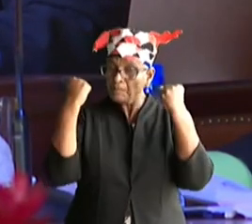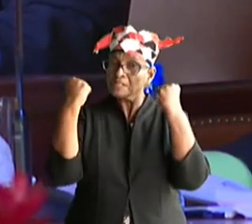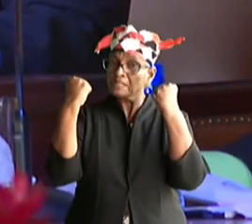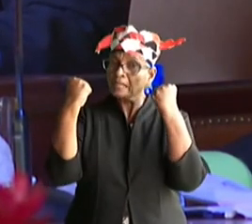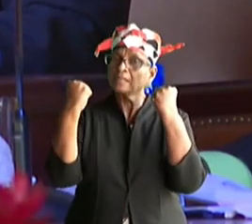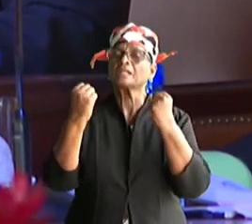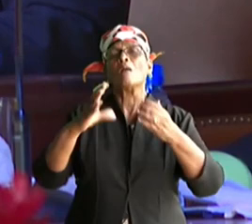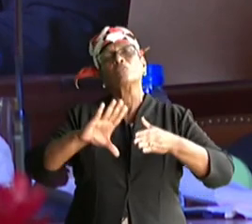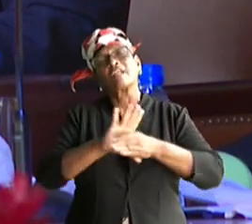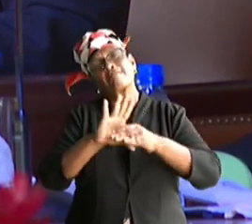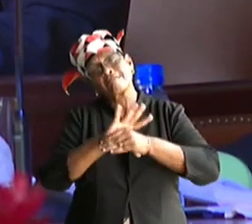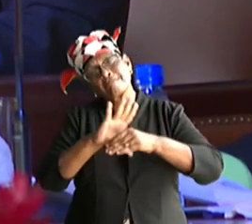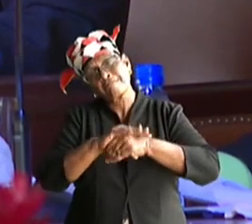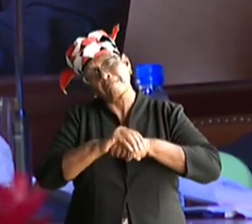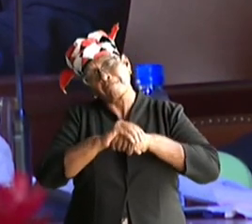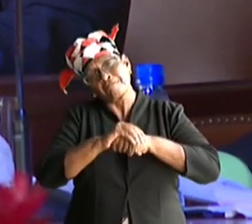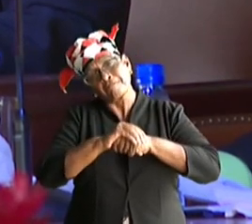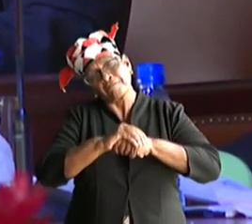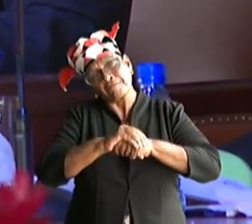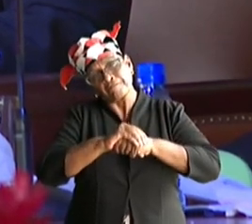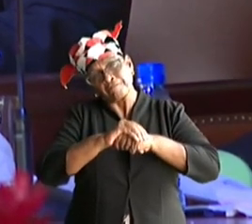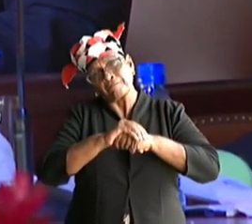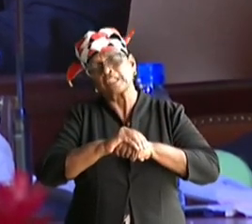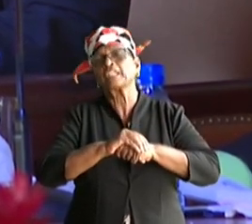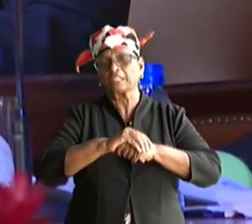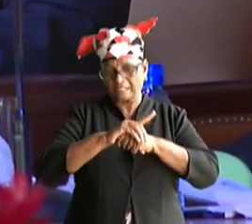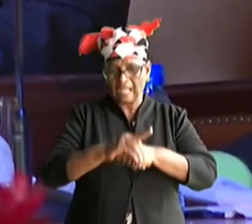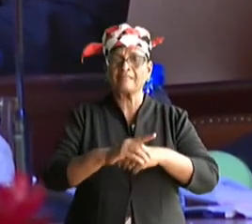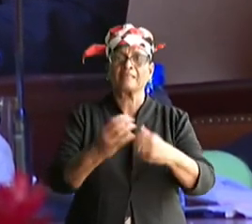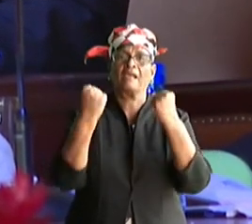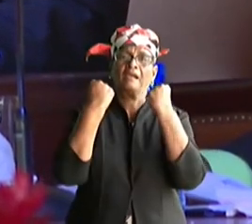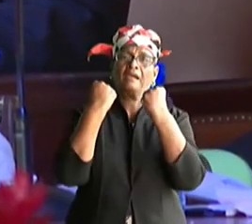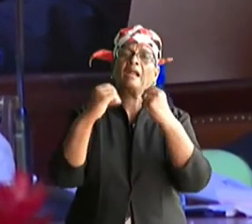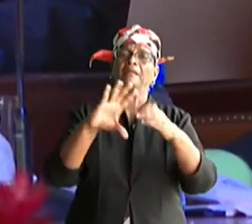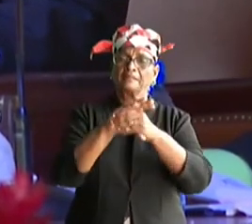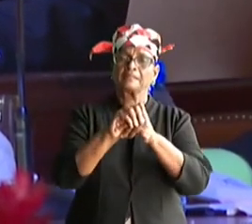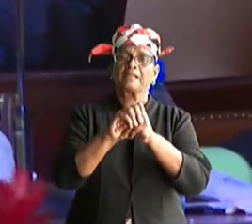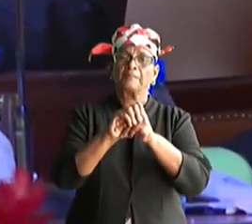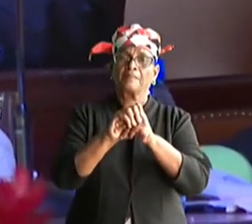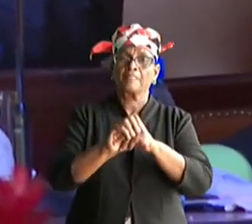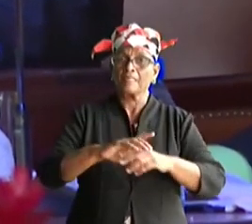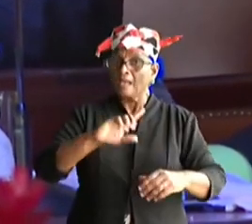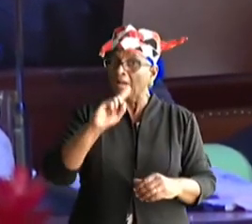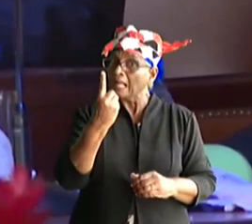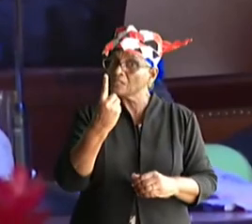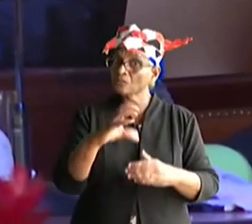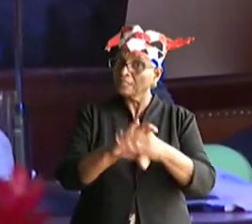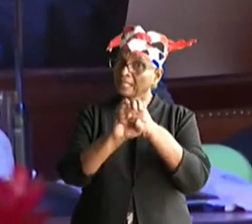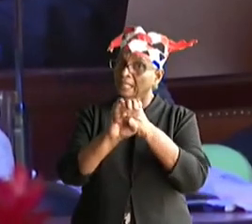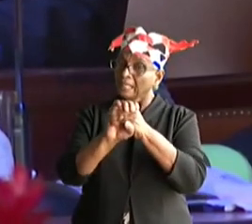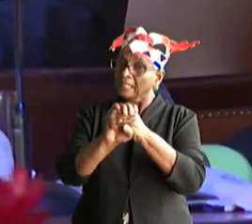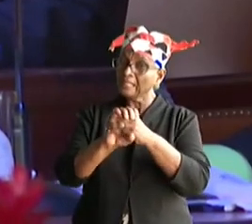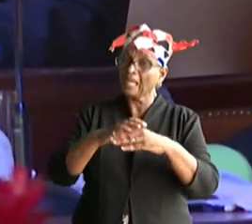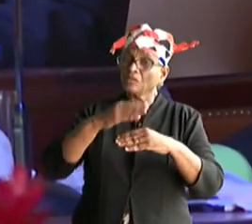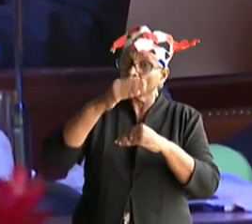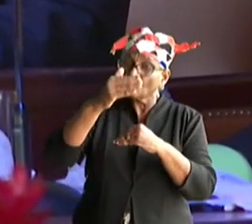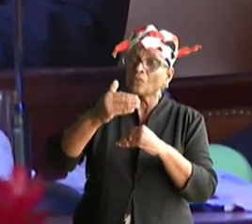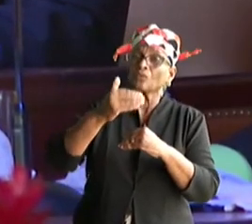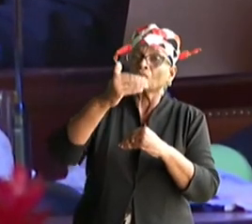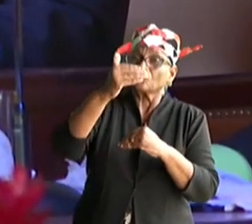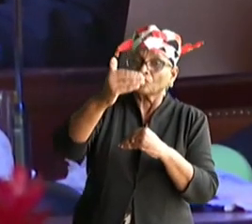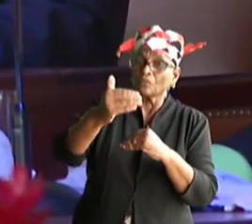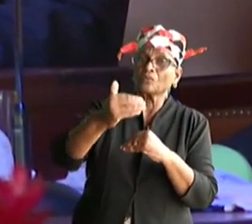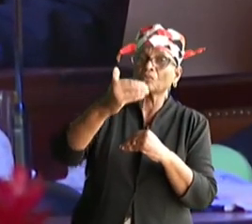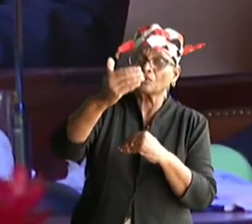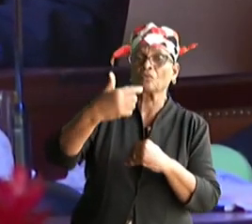het verbroederingsbeginsel onze mantra zijn. Om die eenheid verder gestalte te geven, dienen wij